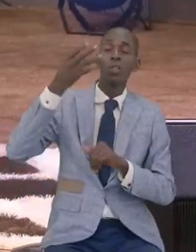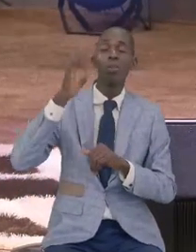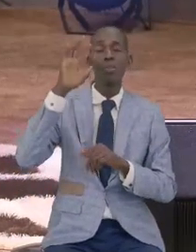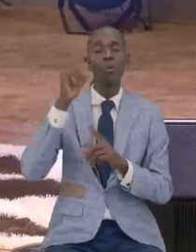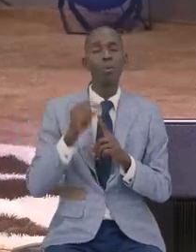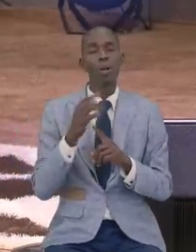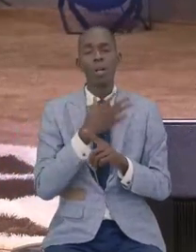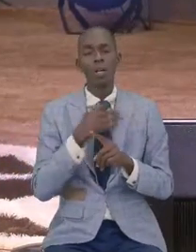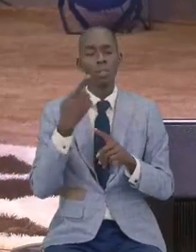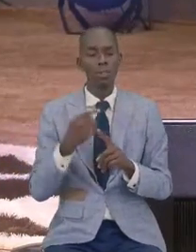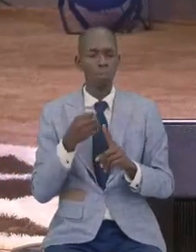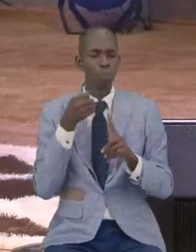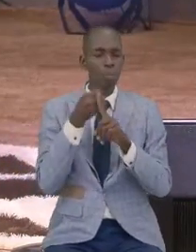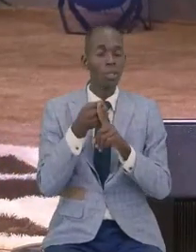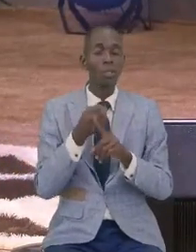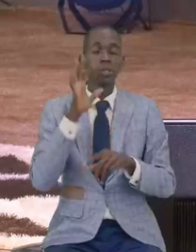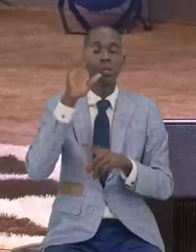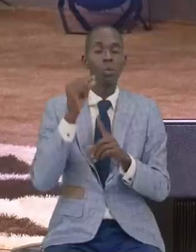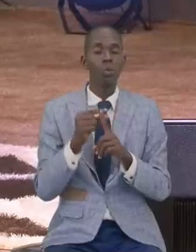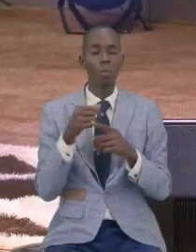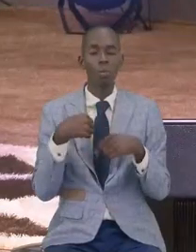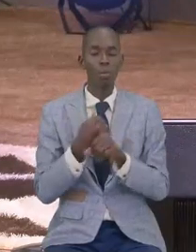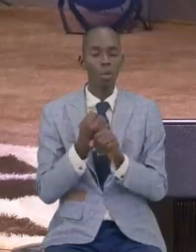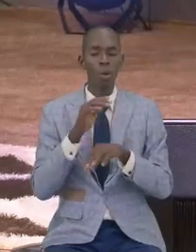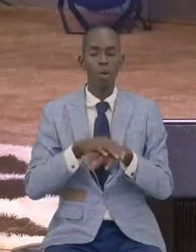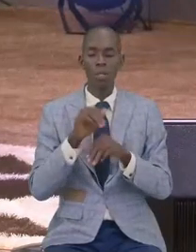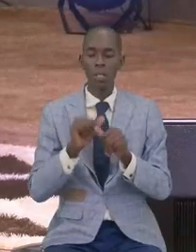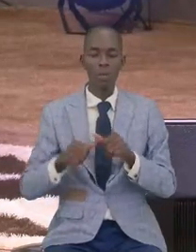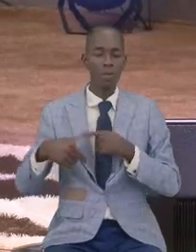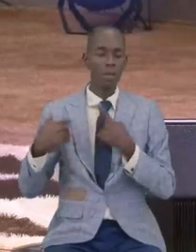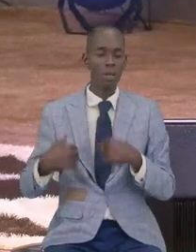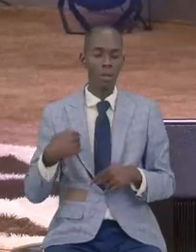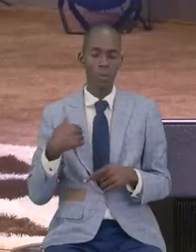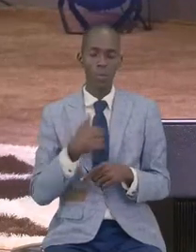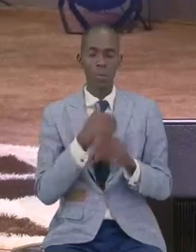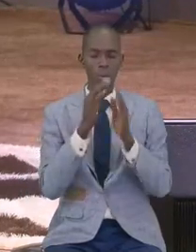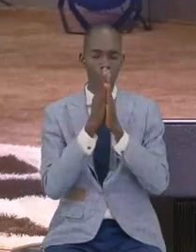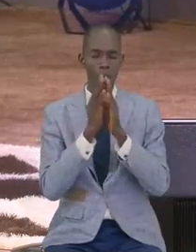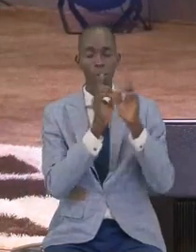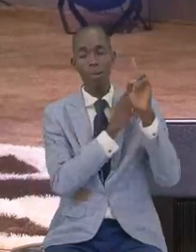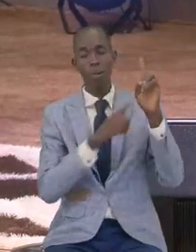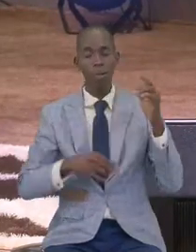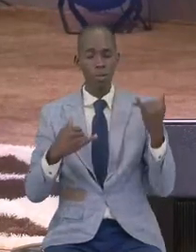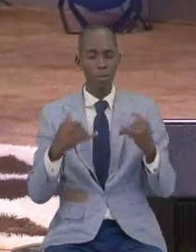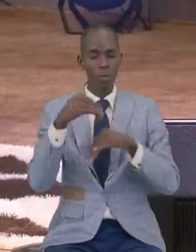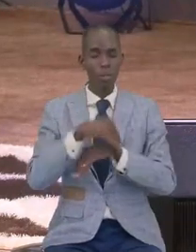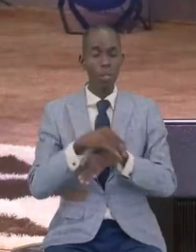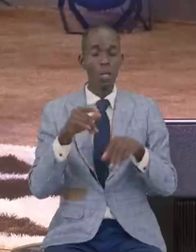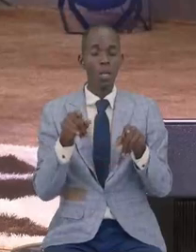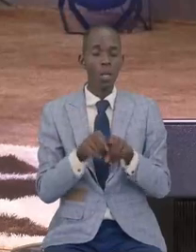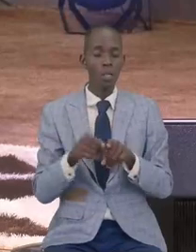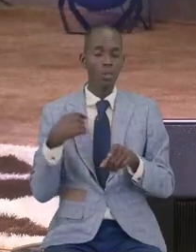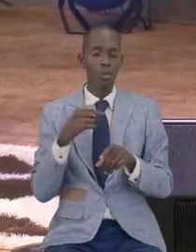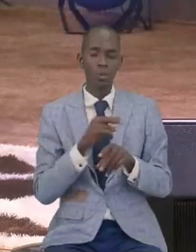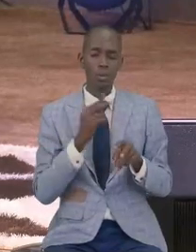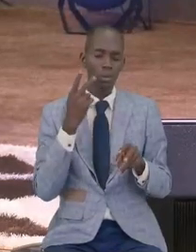de la parole, l'impact que la parole fait dans chaque vie. Nous prions ce soir, comme la semence de